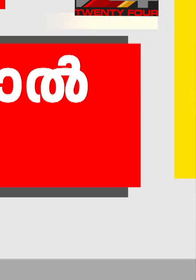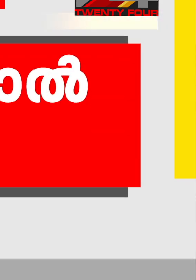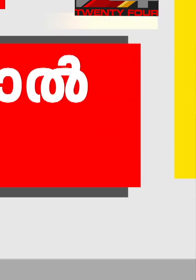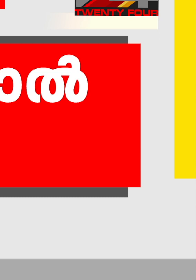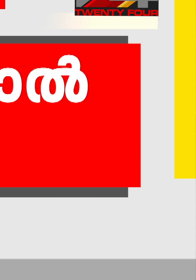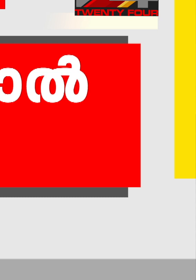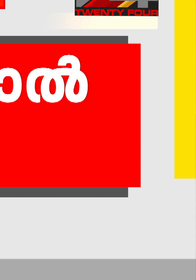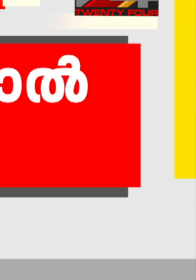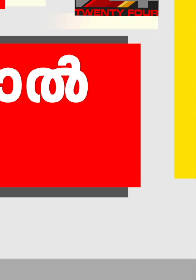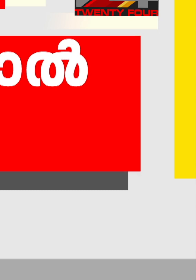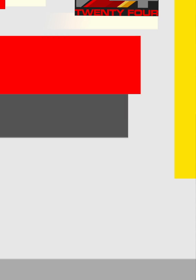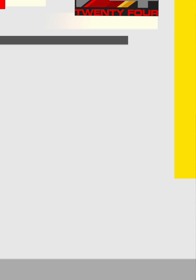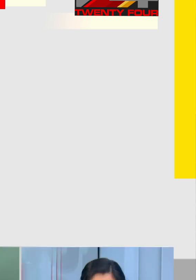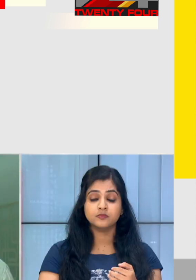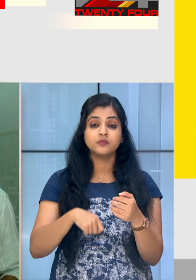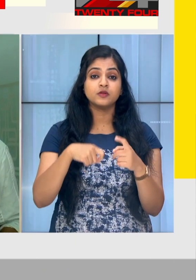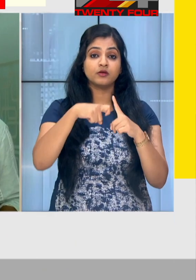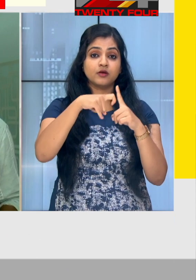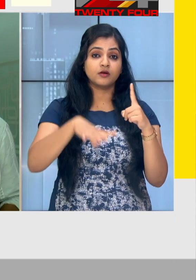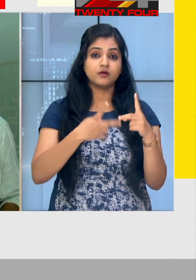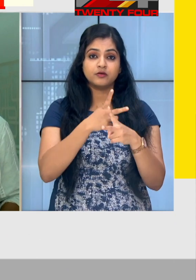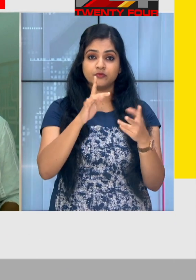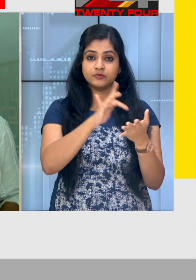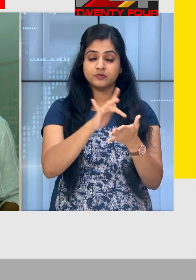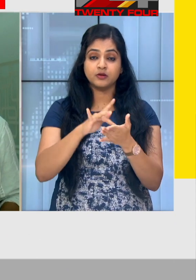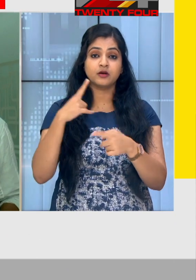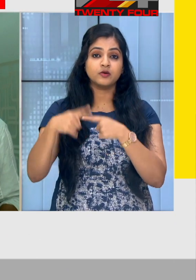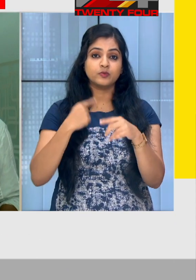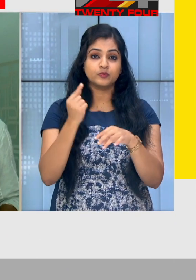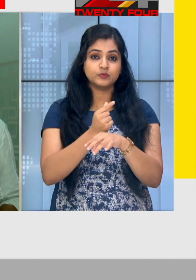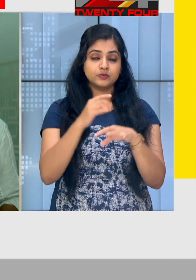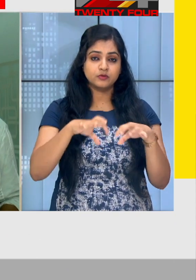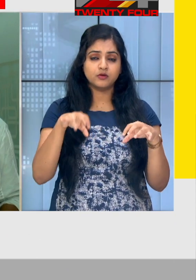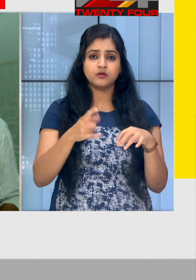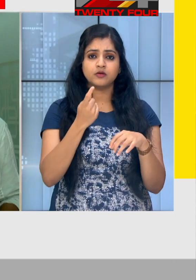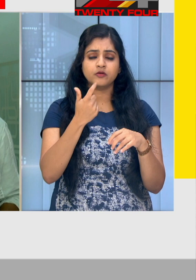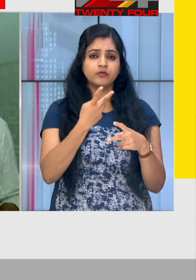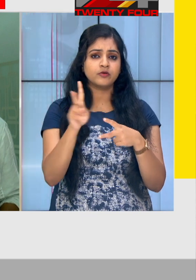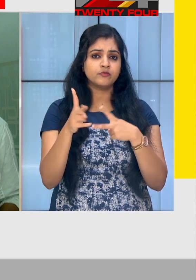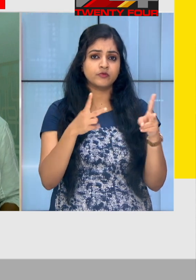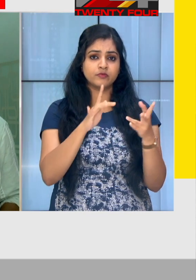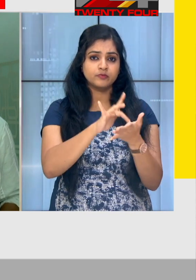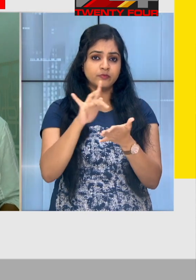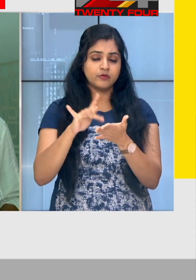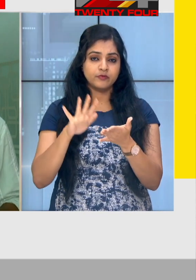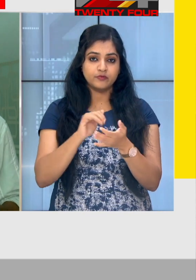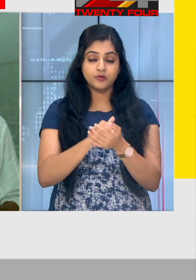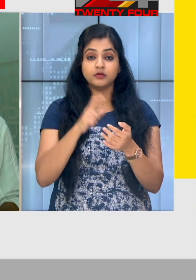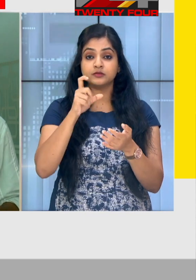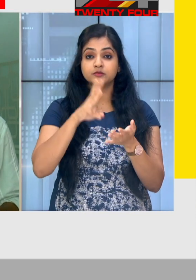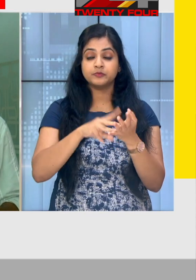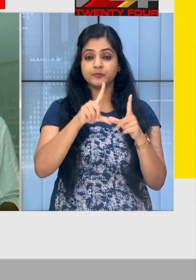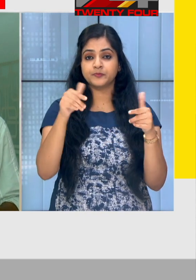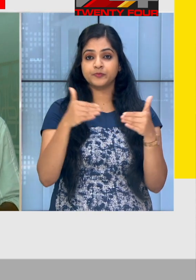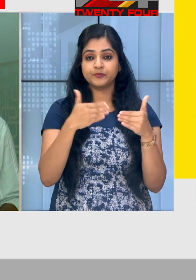ഗോകുൽ സൂചിപ്പിച്ചതുപോലെ തന്നെ സംസ്ഥാനത്ത് പല സ്ഥലങ്ങളിലും നിത്യോപയോഗ സാധനങ്ങളുടെ വിലയിൽ വലിയ അന്തരം ശ്രദ്ധയിൽപ്പെട്ടതിനെ തുടർന്നാണ് മുഖ്യമന്ത്രിയുടെ അധ്യക്ഷതയിൽ ഒരു ഉന്നതതല യോഗം ചേർന്നത്.